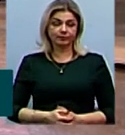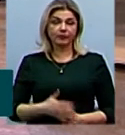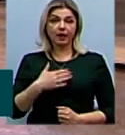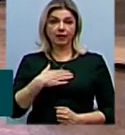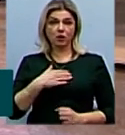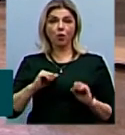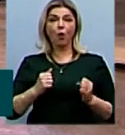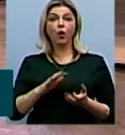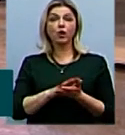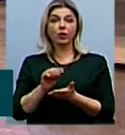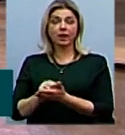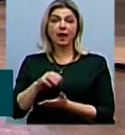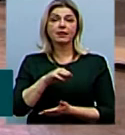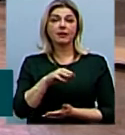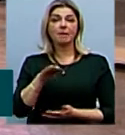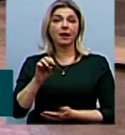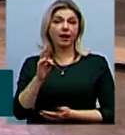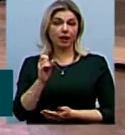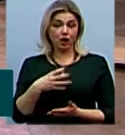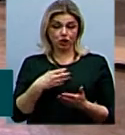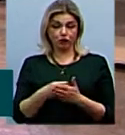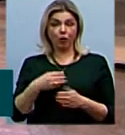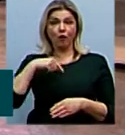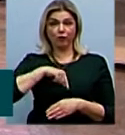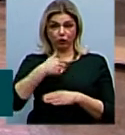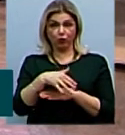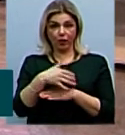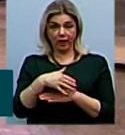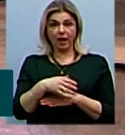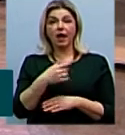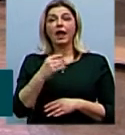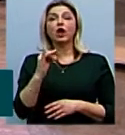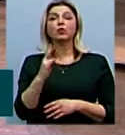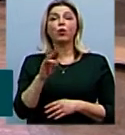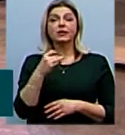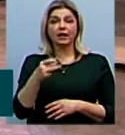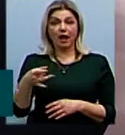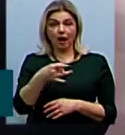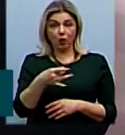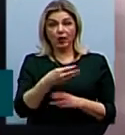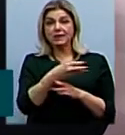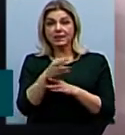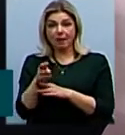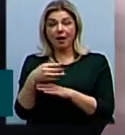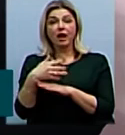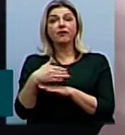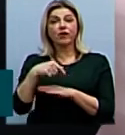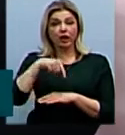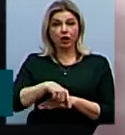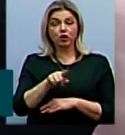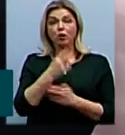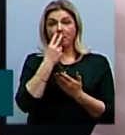наша колега Тетяна Мілякіна у своєму дворі в Інгульському районі відзняла, власне, цей двір, щоб продемонструвати,